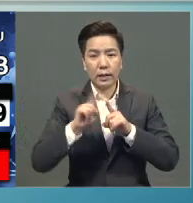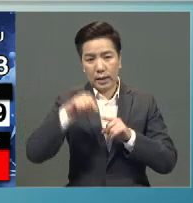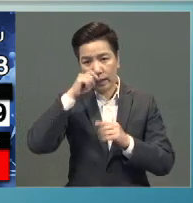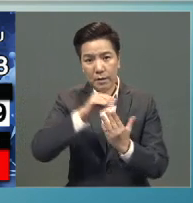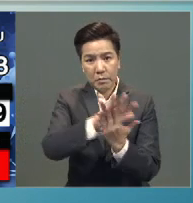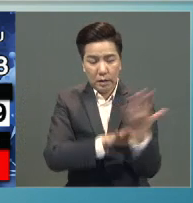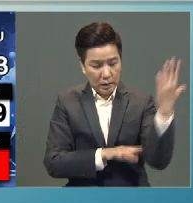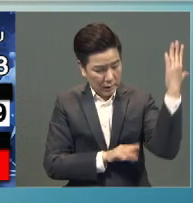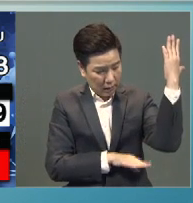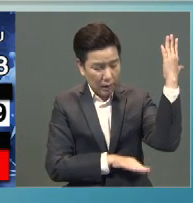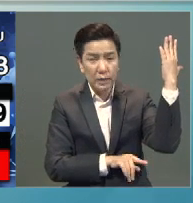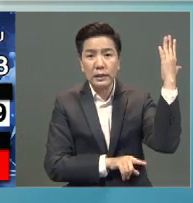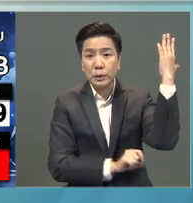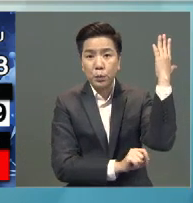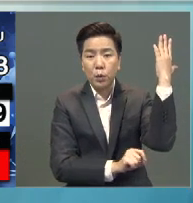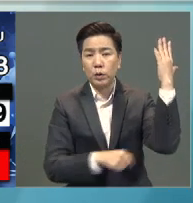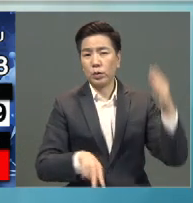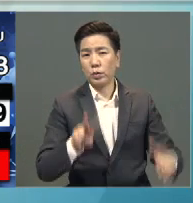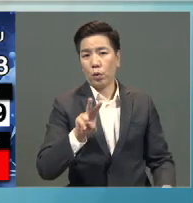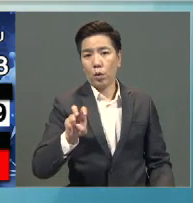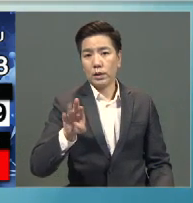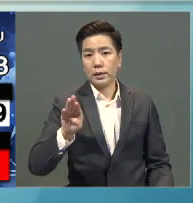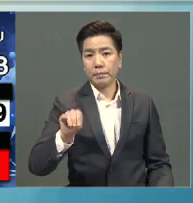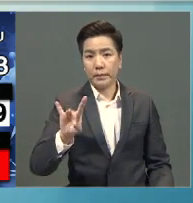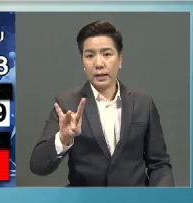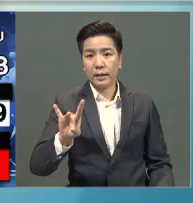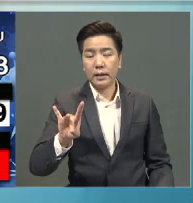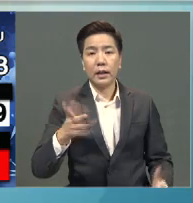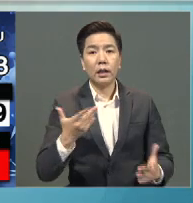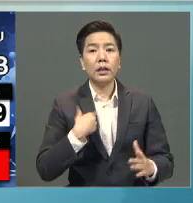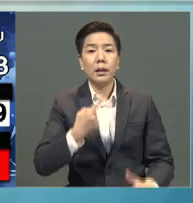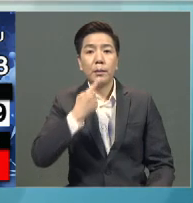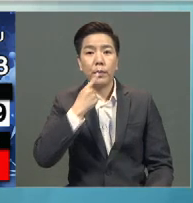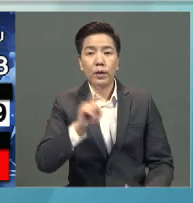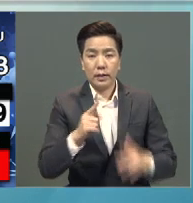อียิปต์อินโดนีเซียฟิลิปปินส์คูเวตอันนี้ก็เอาไว้โค้ชกันนะครับว่ามีอะไรยังยังไงบ้างรอบบ้านเราอย่างสิงคโปร์ยัง3หลักอยู่เลยครับ248นำเรียนนะครับว่าเราทำบทบาทได้ดีแต่อีกนั่นแหละครับ